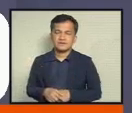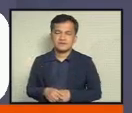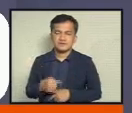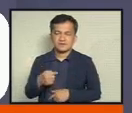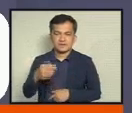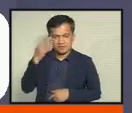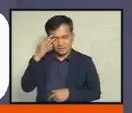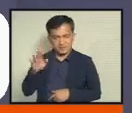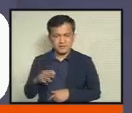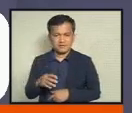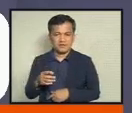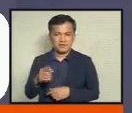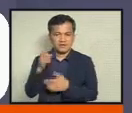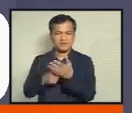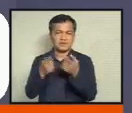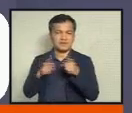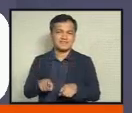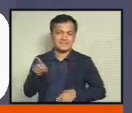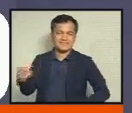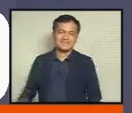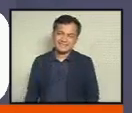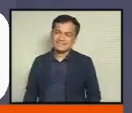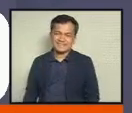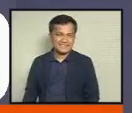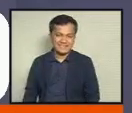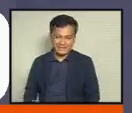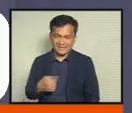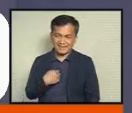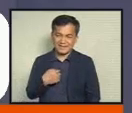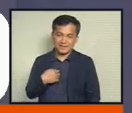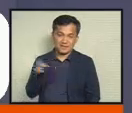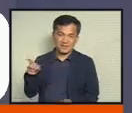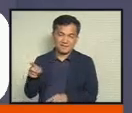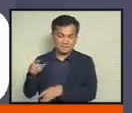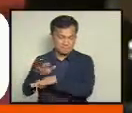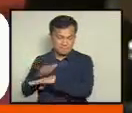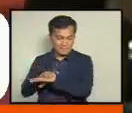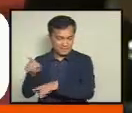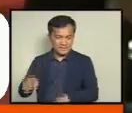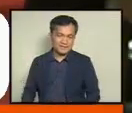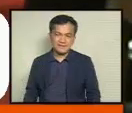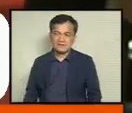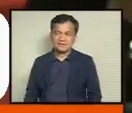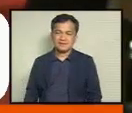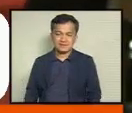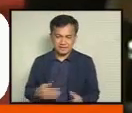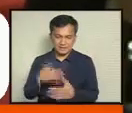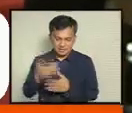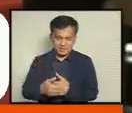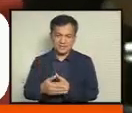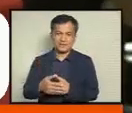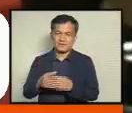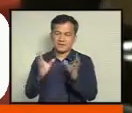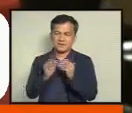aywan ko lang kung ang mangyayari sa inyo. Ako pa sa iyo, pagbili na ninyo yan. Sa isa pang pagtitipon para